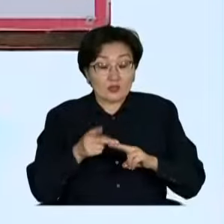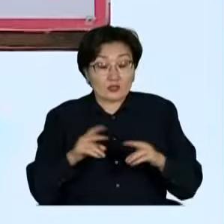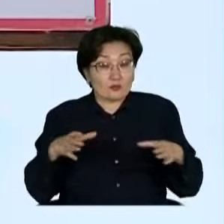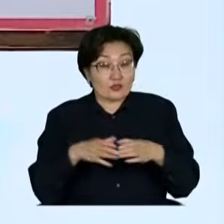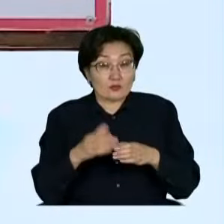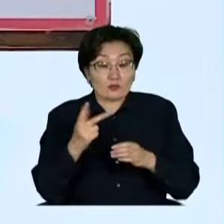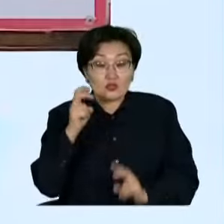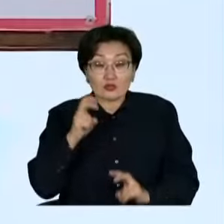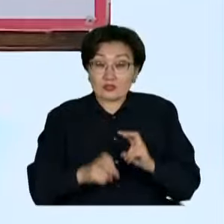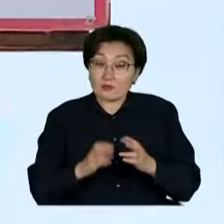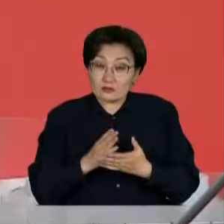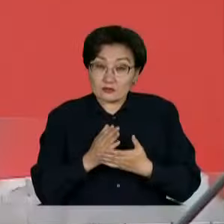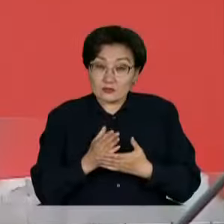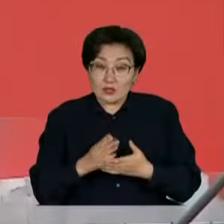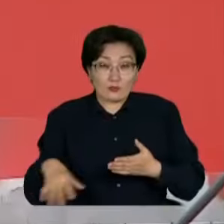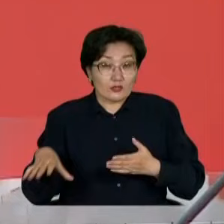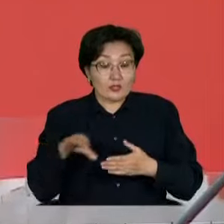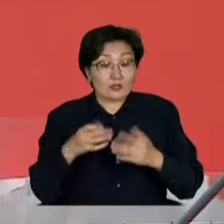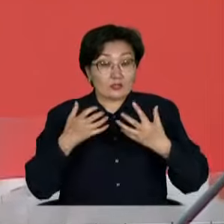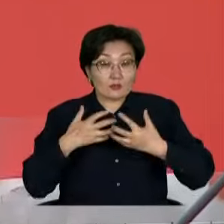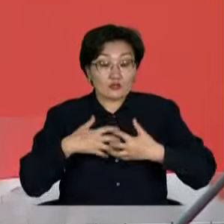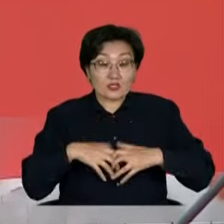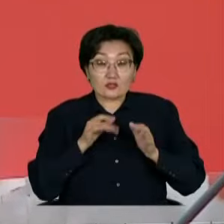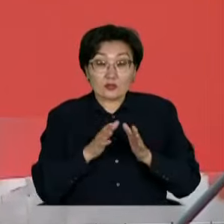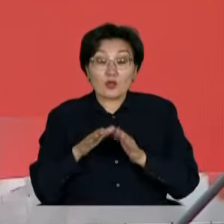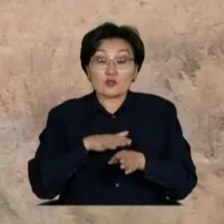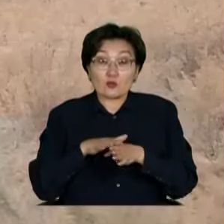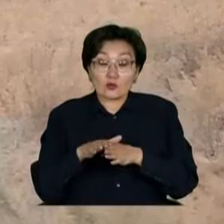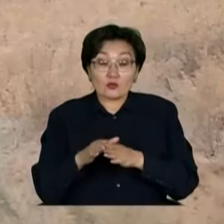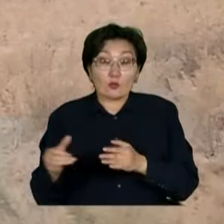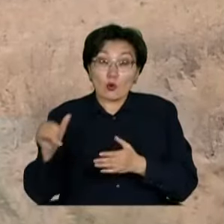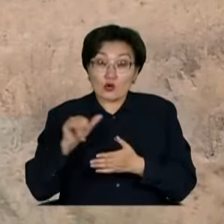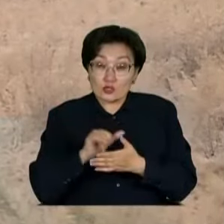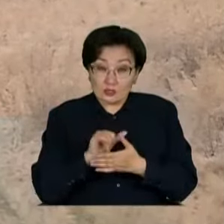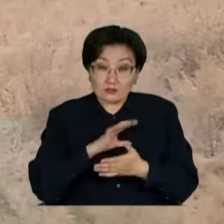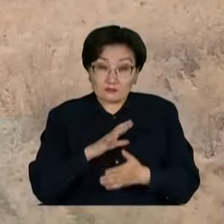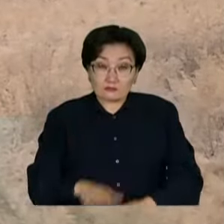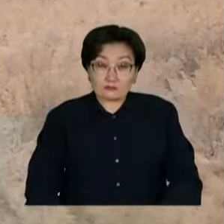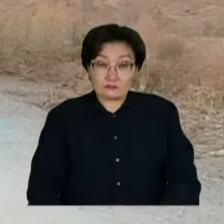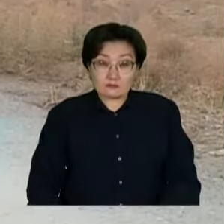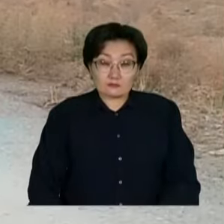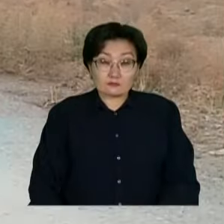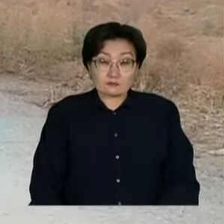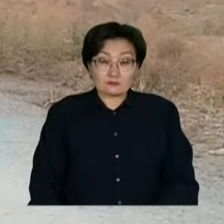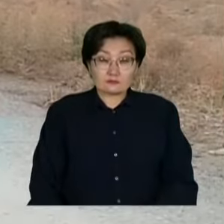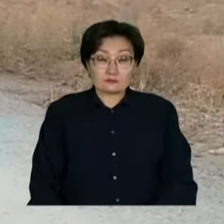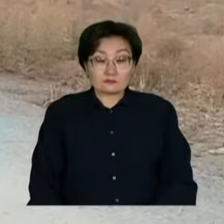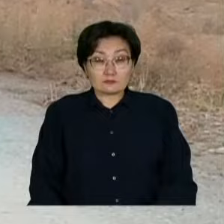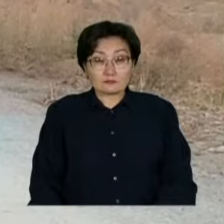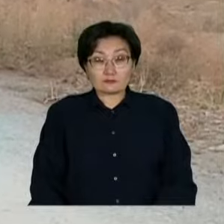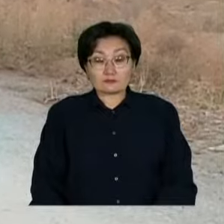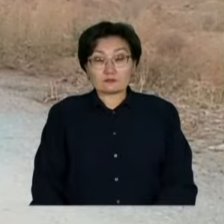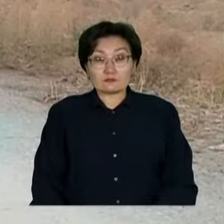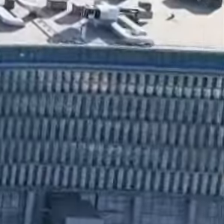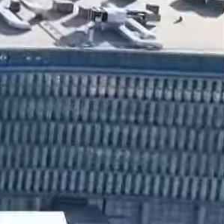санаттағы үш кәсіпорын бар. Олардың барлығы автоматтандырылған жүйені толығымен орнатқан. Асқар Сәрсенұлы, Еркебұлан Батырбекұлы, Алматы телеарнасы, Қызылорда